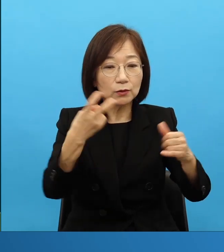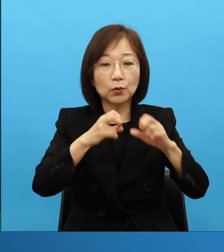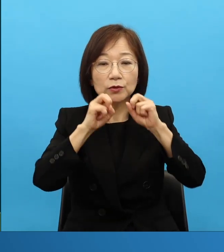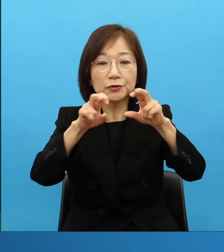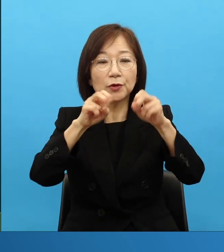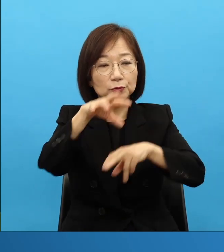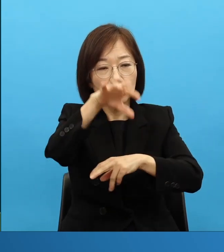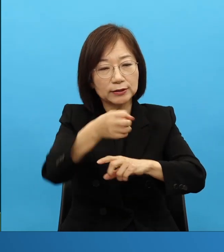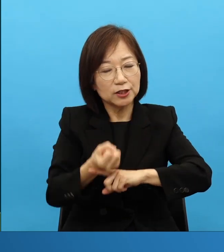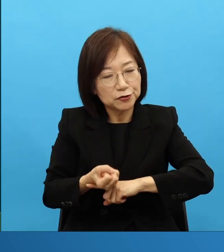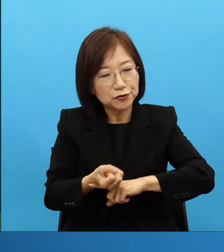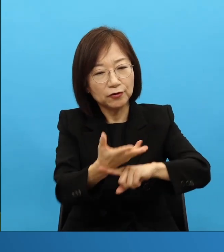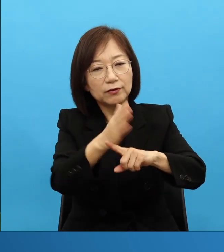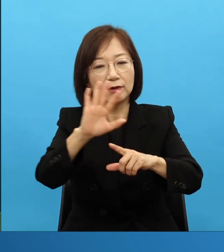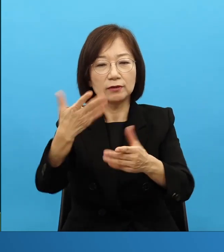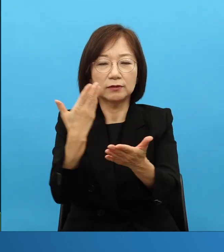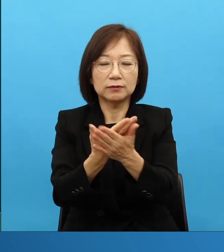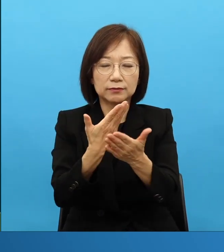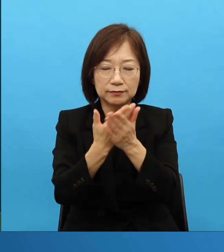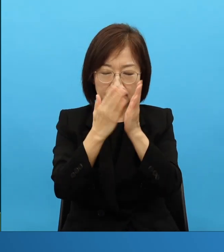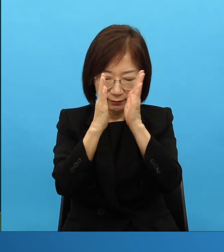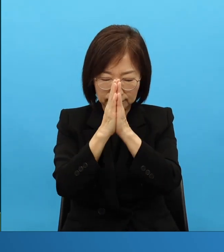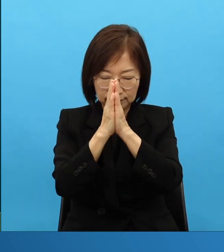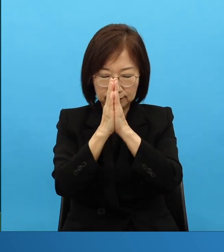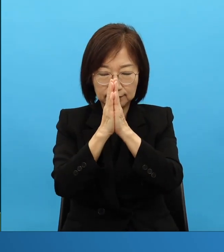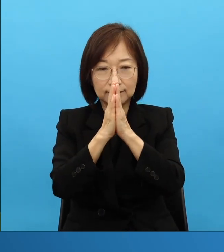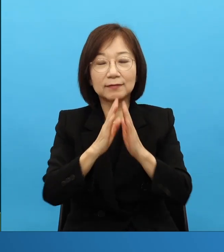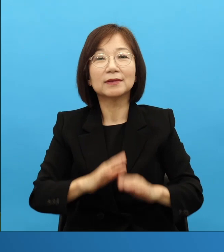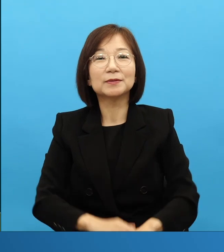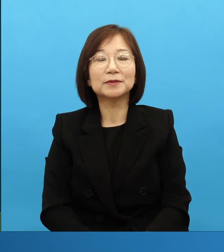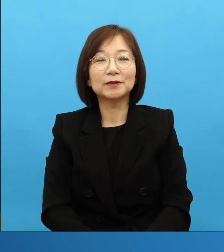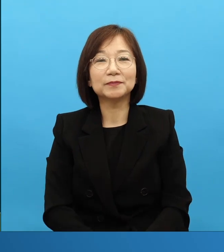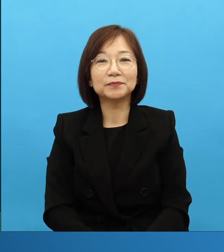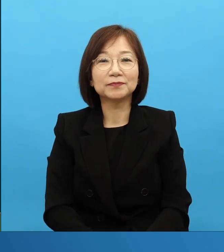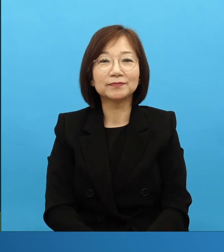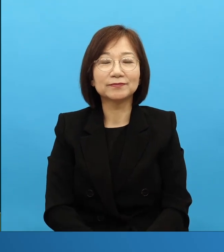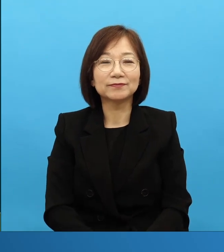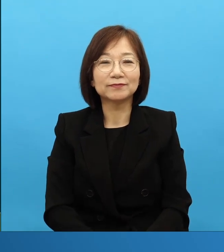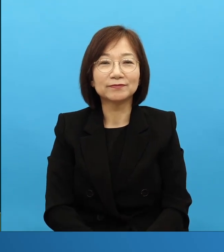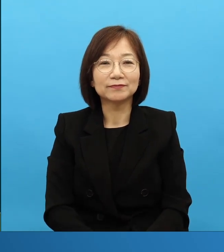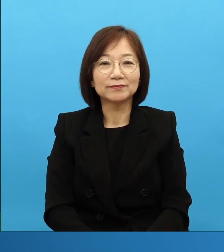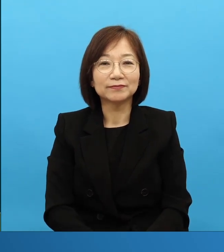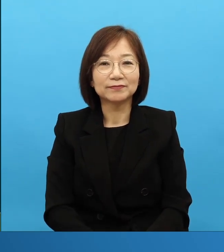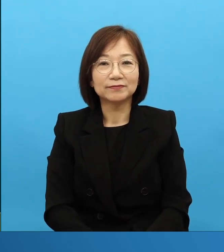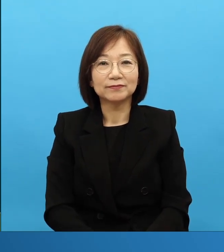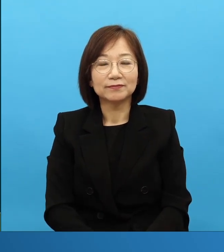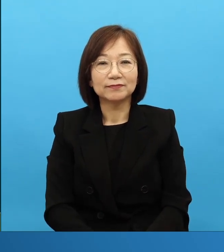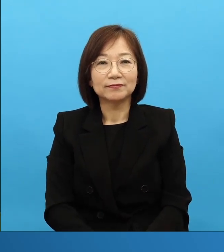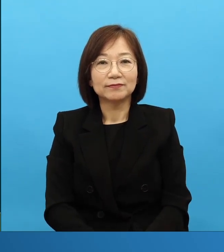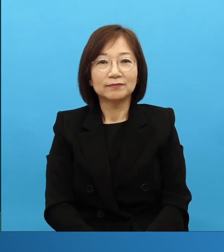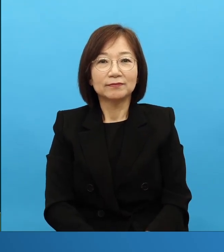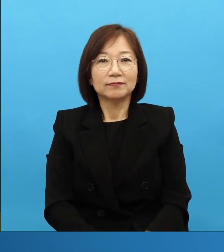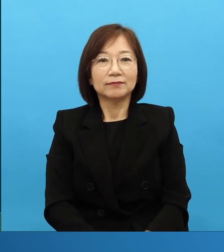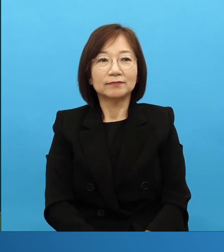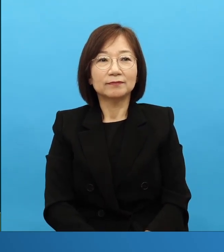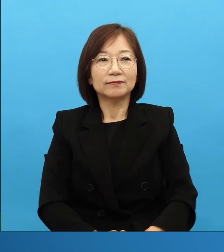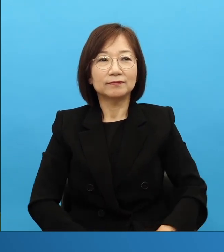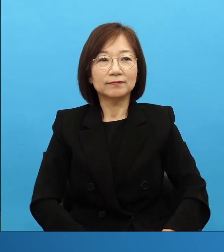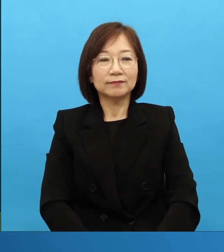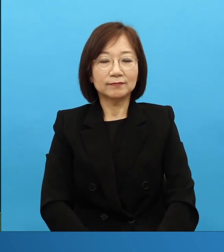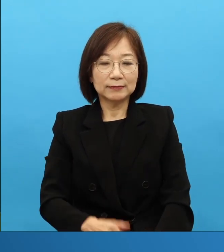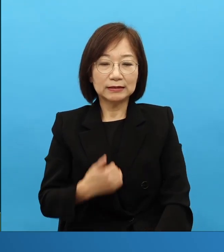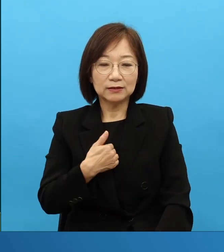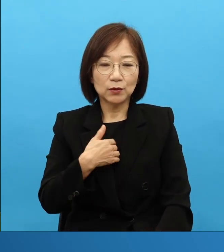people in the missions regions. 옛날에 개척을 시작해가지고 거의 이제 30년이